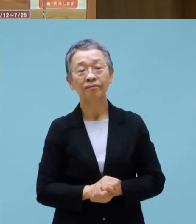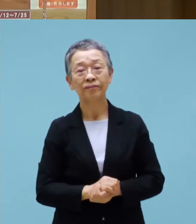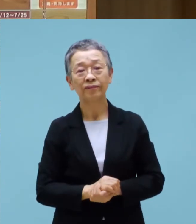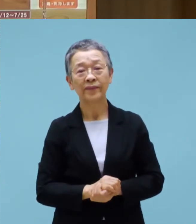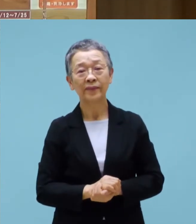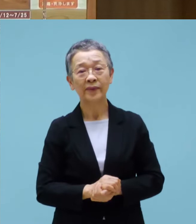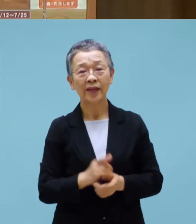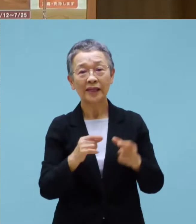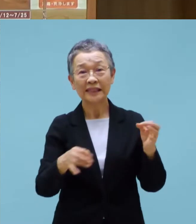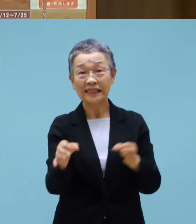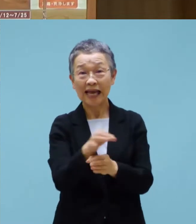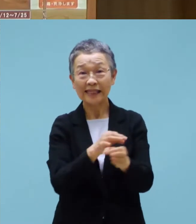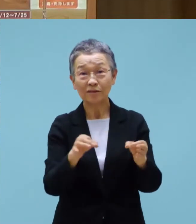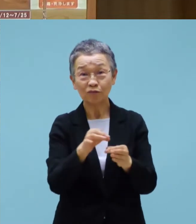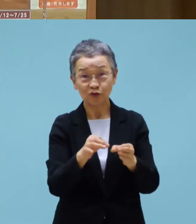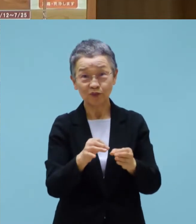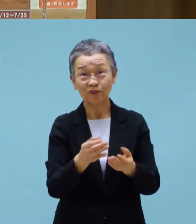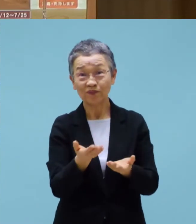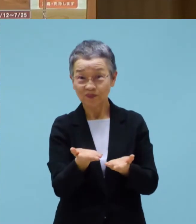さん。